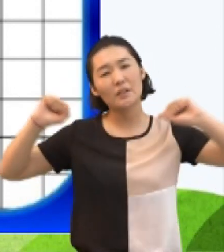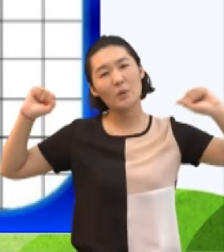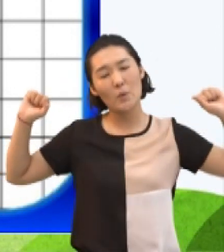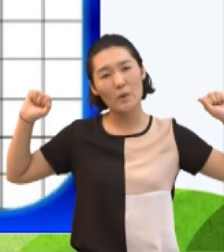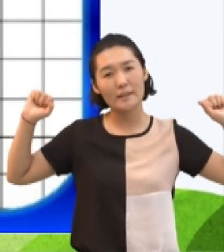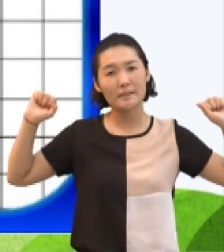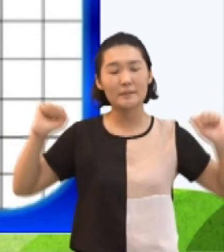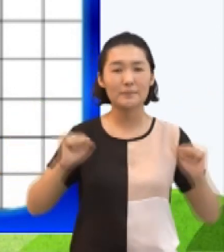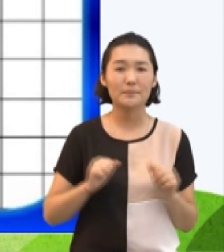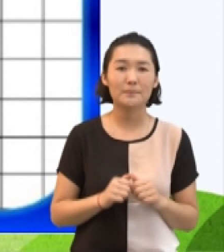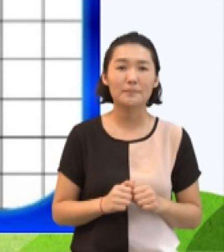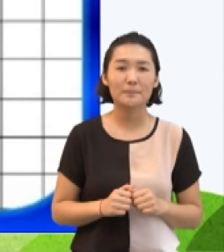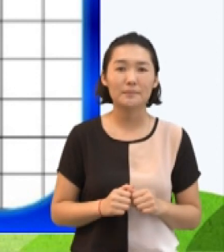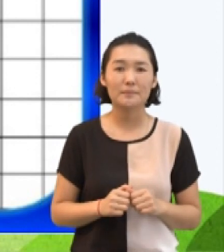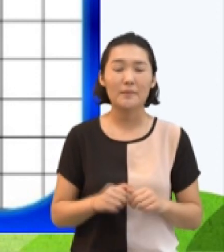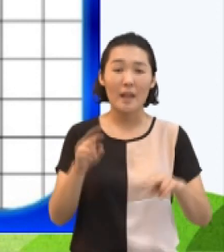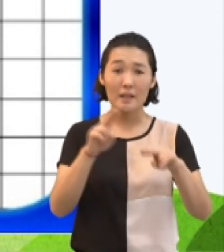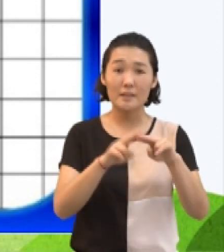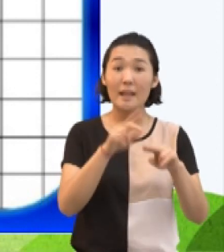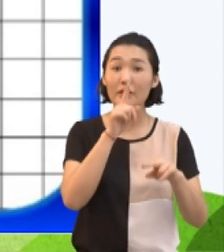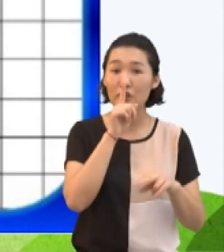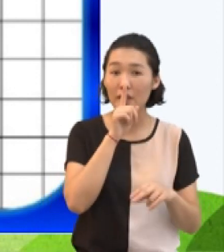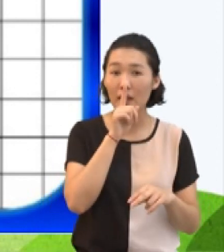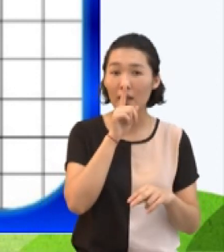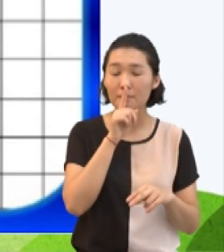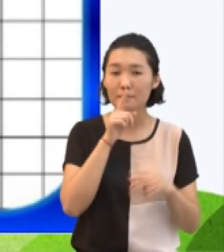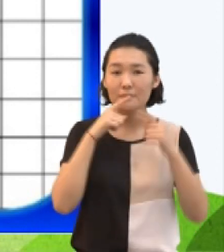Потянулись, подтянулись. Сели тихо,